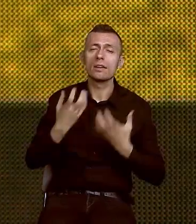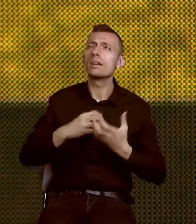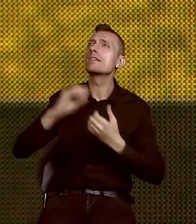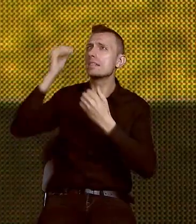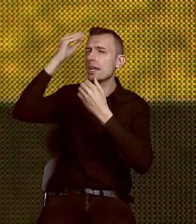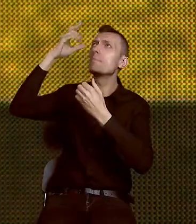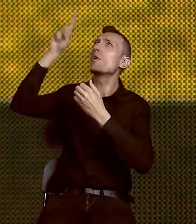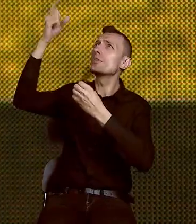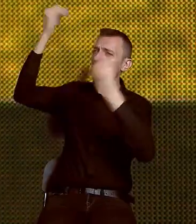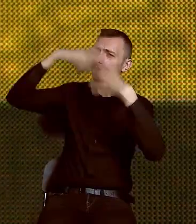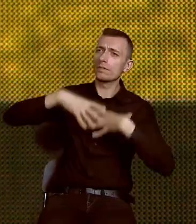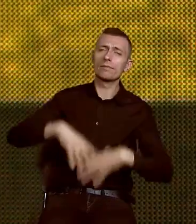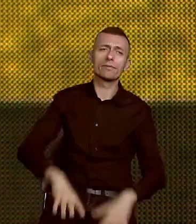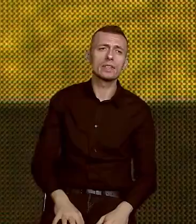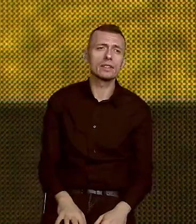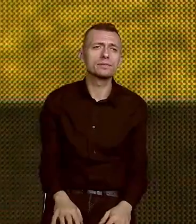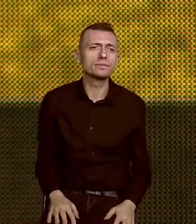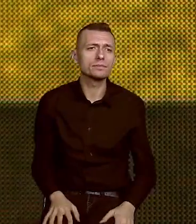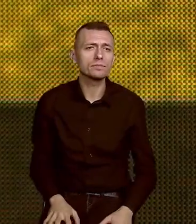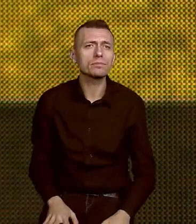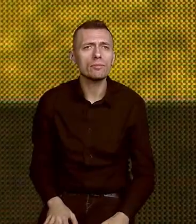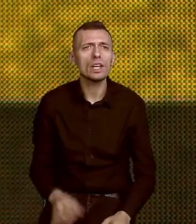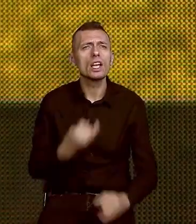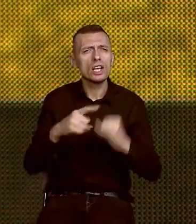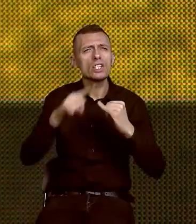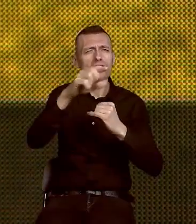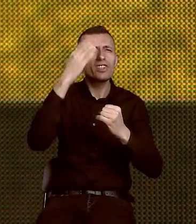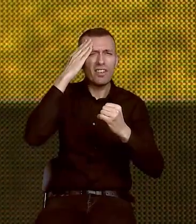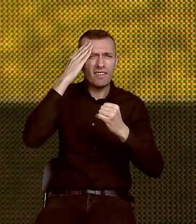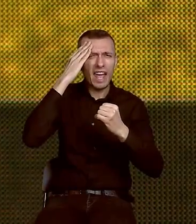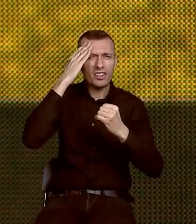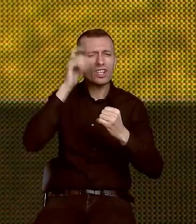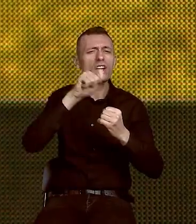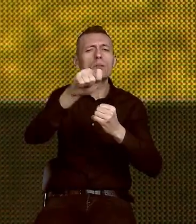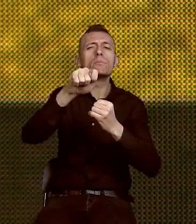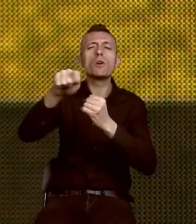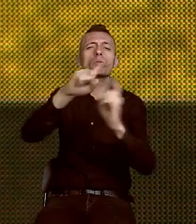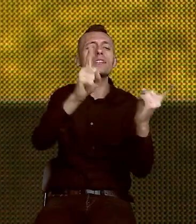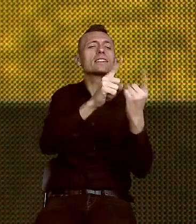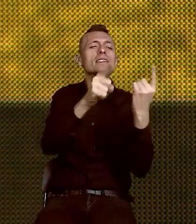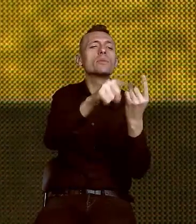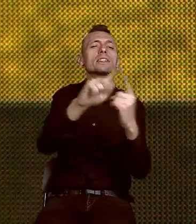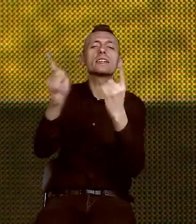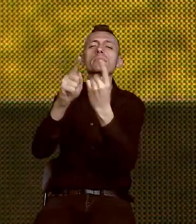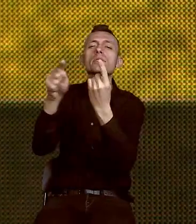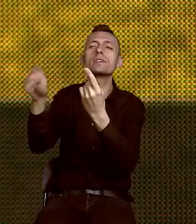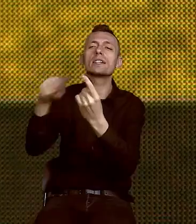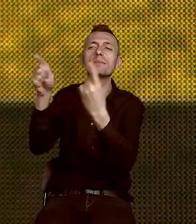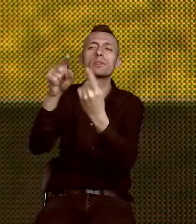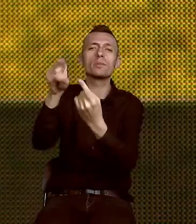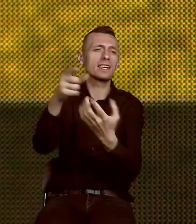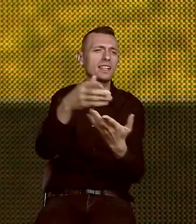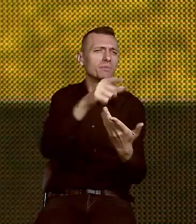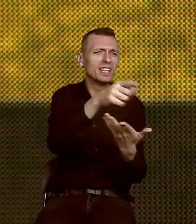które powodują, że grzeszysz przeciwko Bogu i popadasz w pokusy. Jak to ktoś powiedział, nie parkuj świeżo umytego